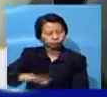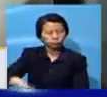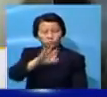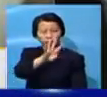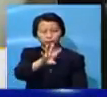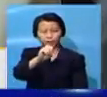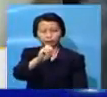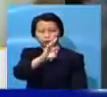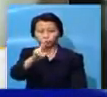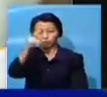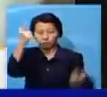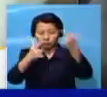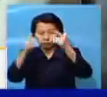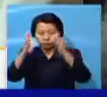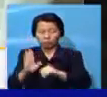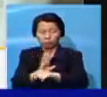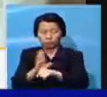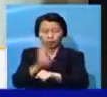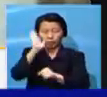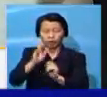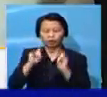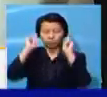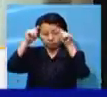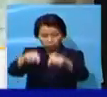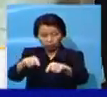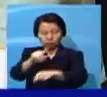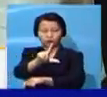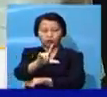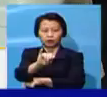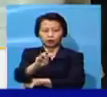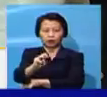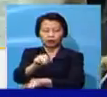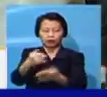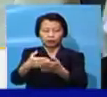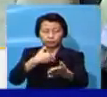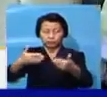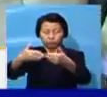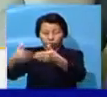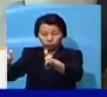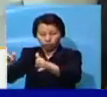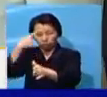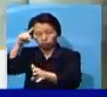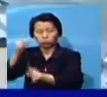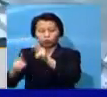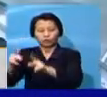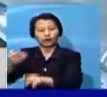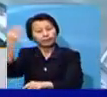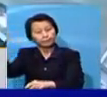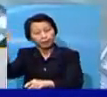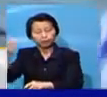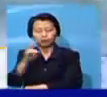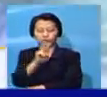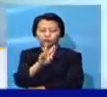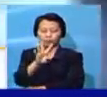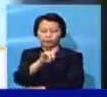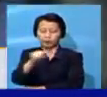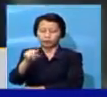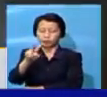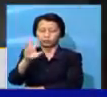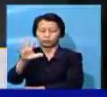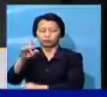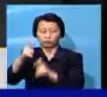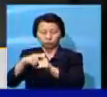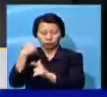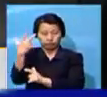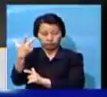40,000 Pelawat perdagangan akan mengunjungi pameran ini sebelum dibuka kepada Pelawat awam pada 24 dan 25